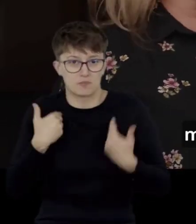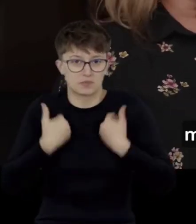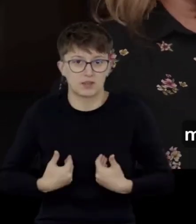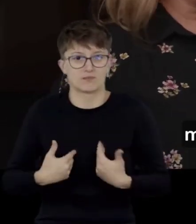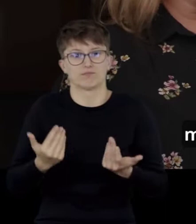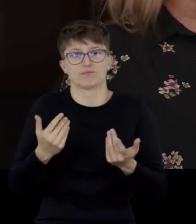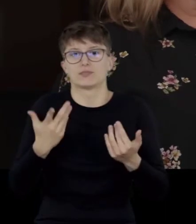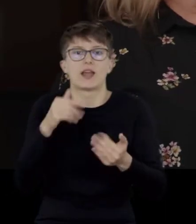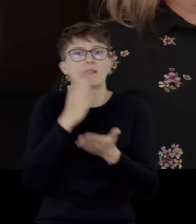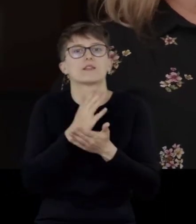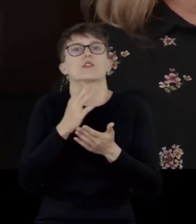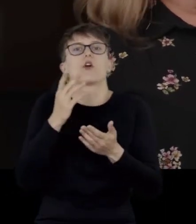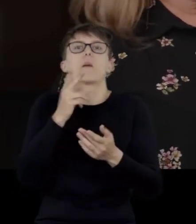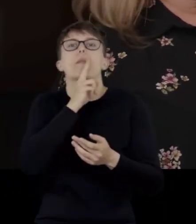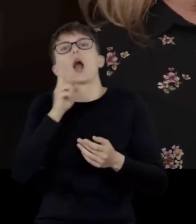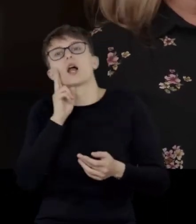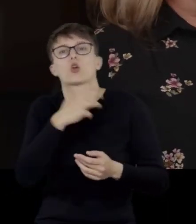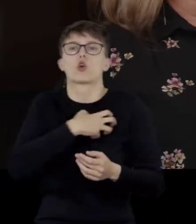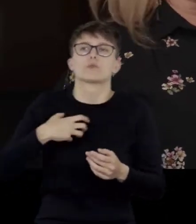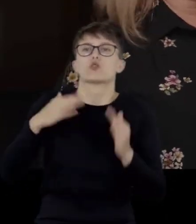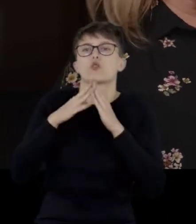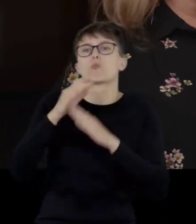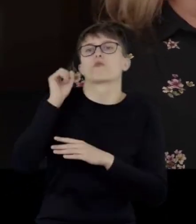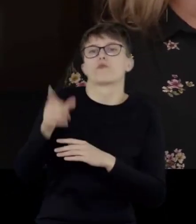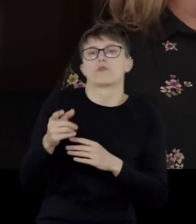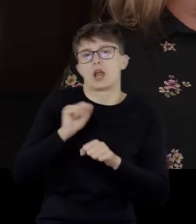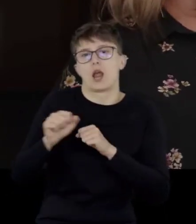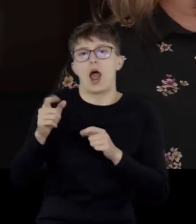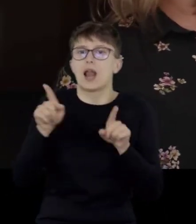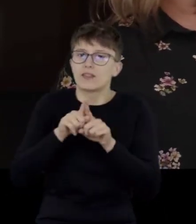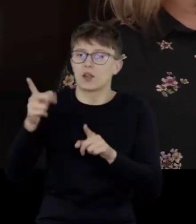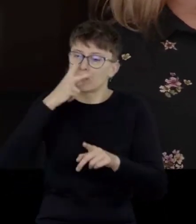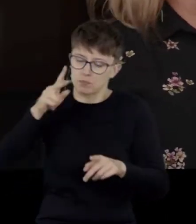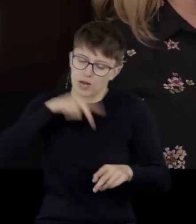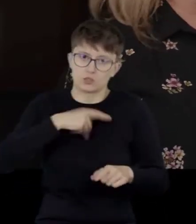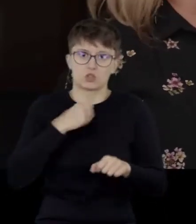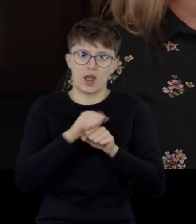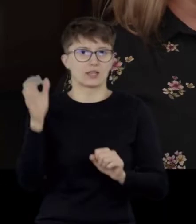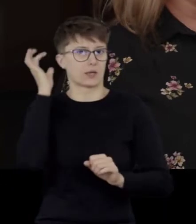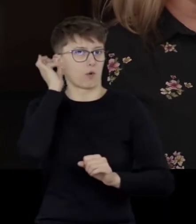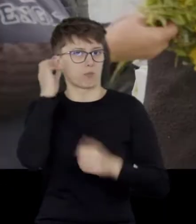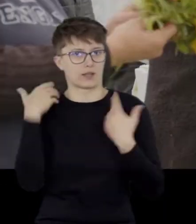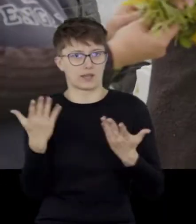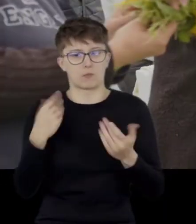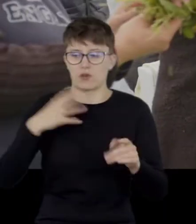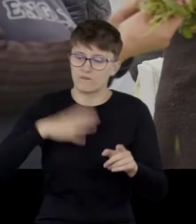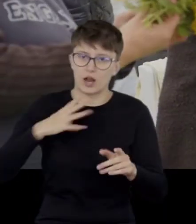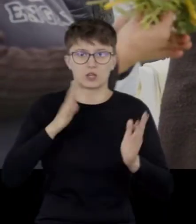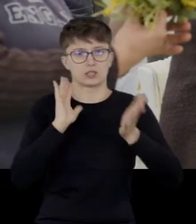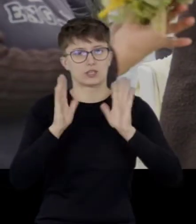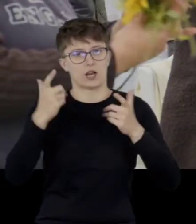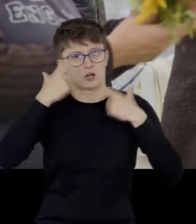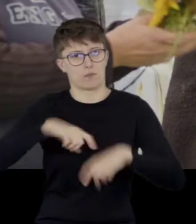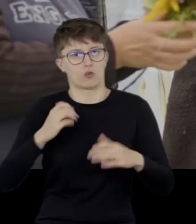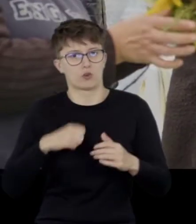same do siebie, że nie tylko są matkami, gospodyniami domowymi, ale również dostrzegły to, że są kobietami, że